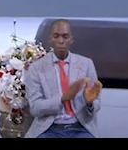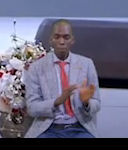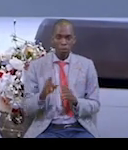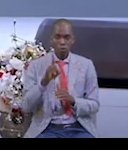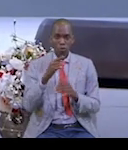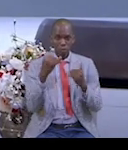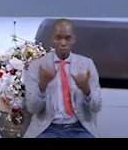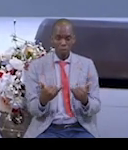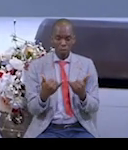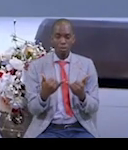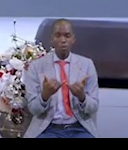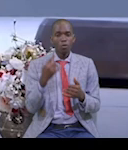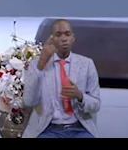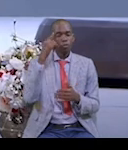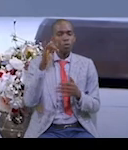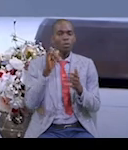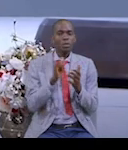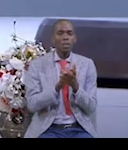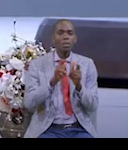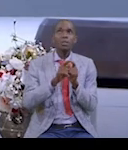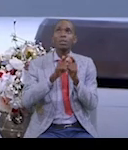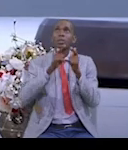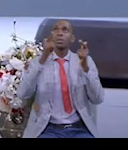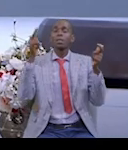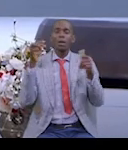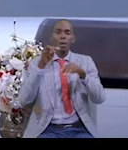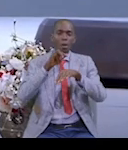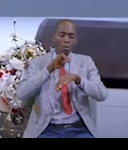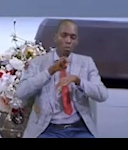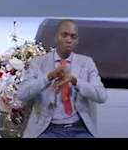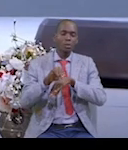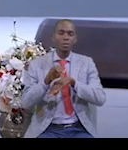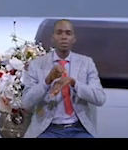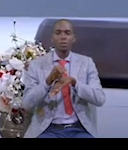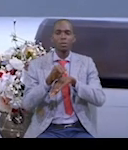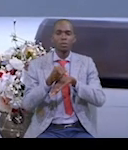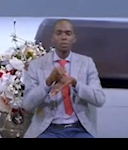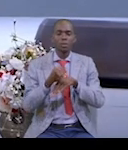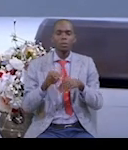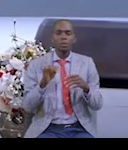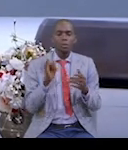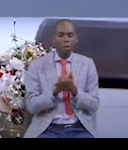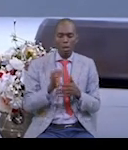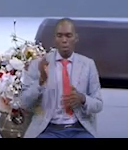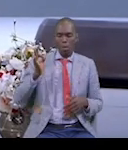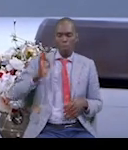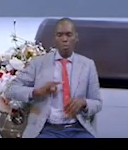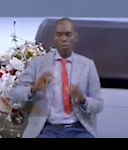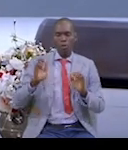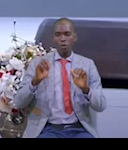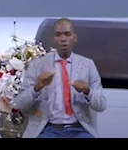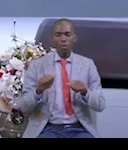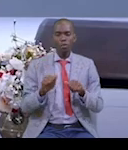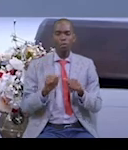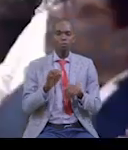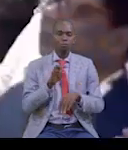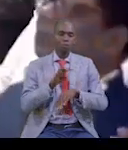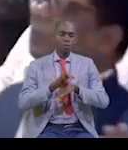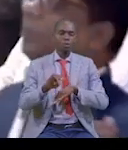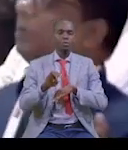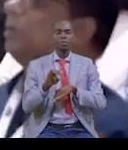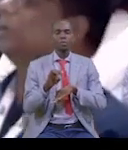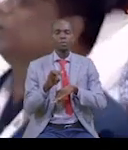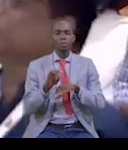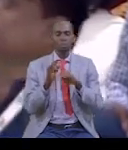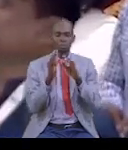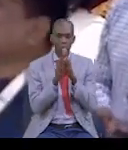సిద్ధం చేశారు. For great ministry. గొప్ప సేవ కోసం. Profitable ministry. ప్రయోజనకరమైన సేవ